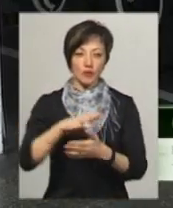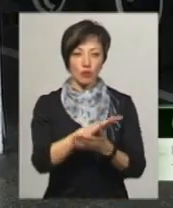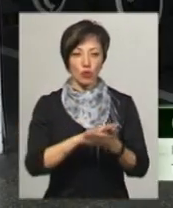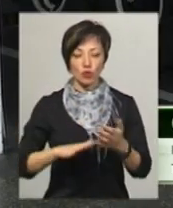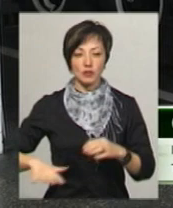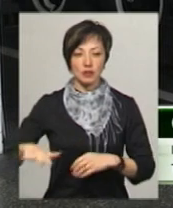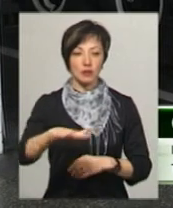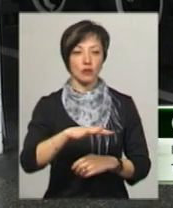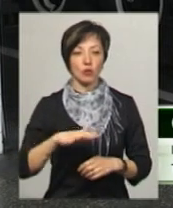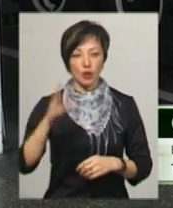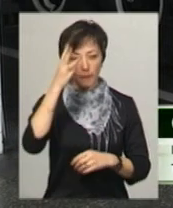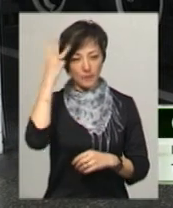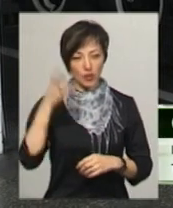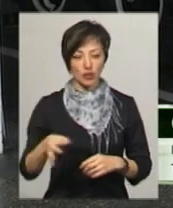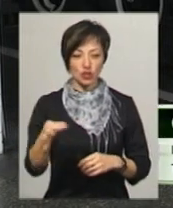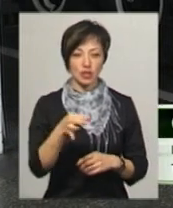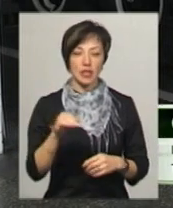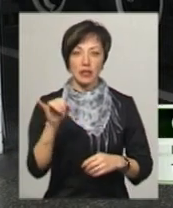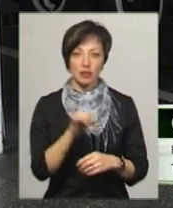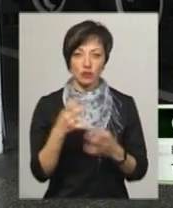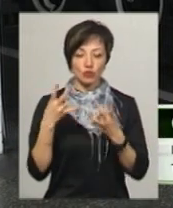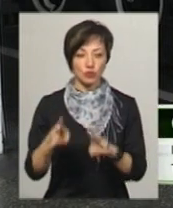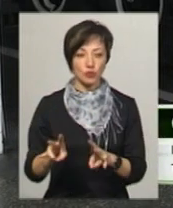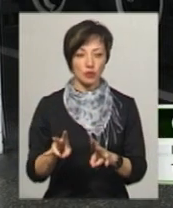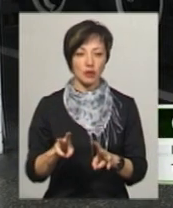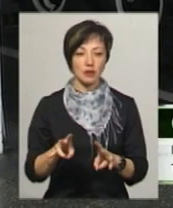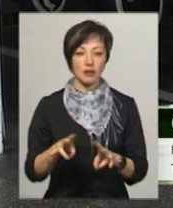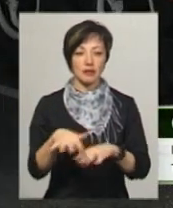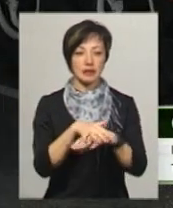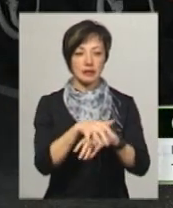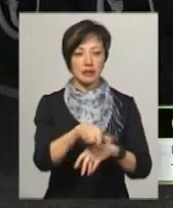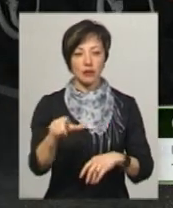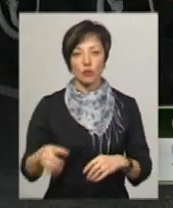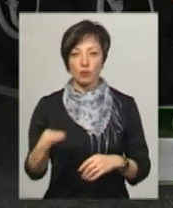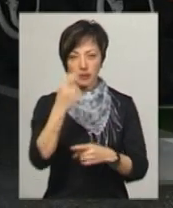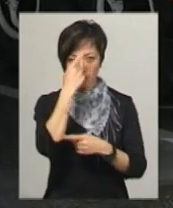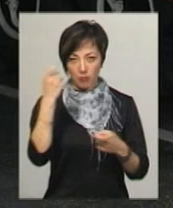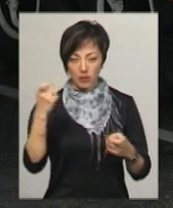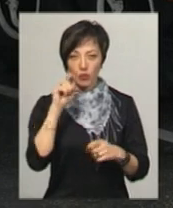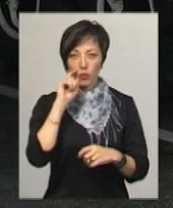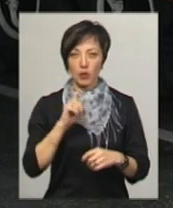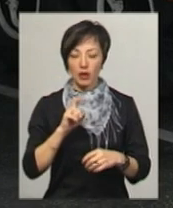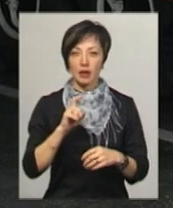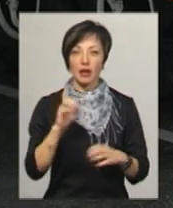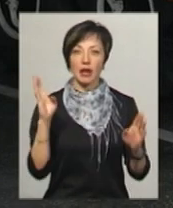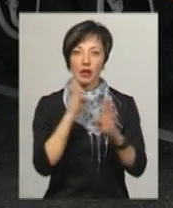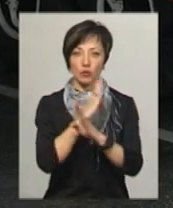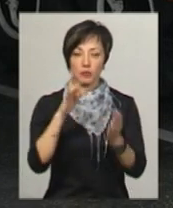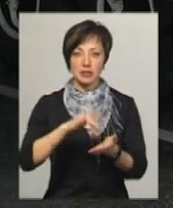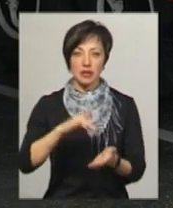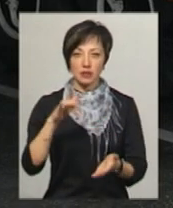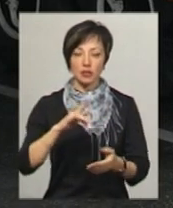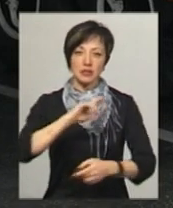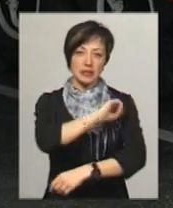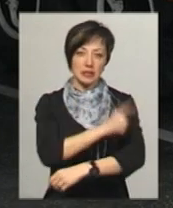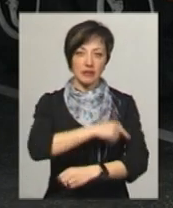на території Хмельниччини і наносити шкоду населенню області. За інформацією Укргідрометцентру,